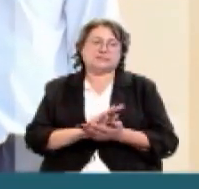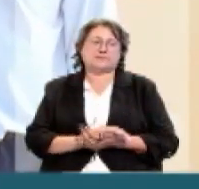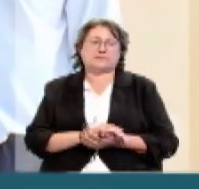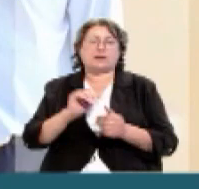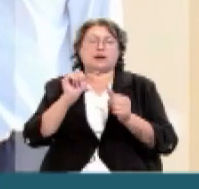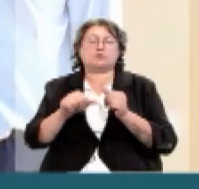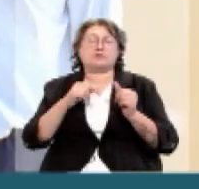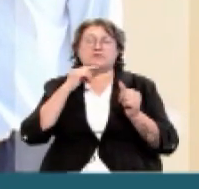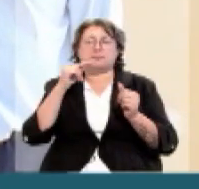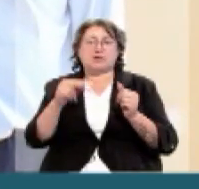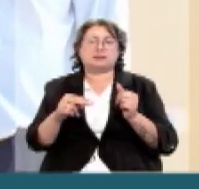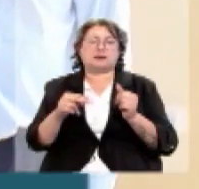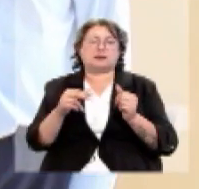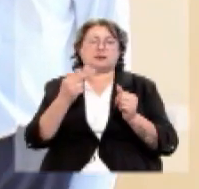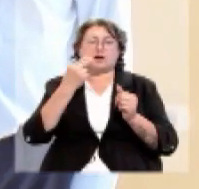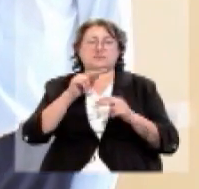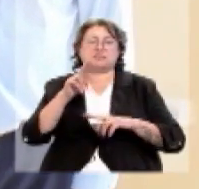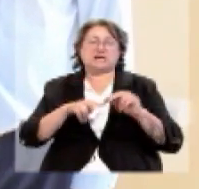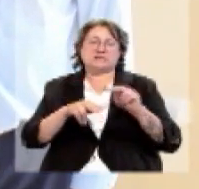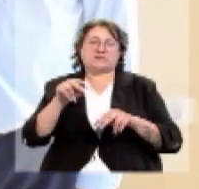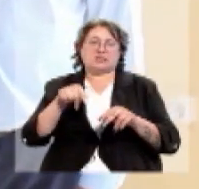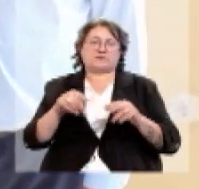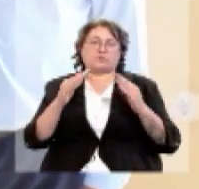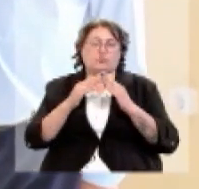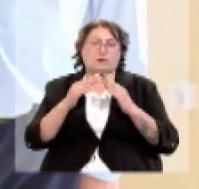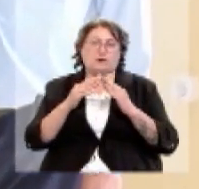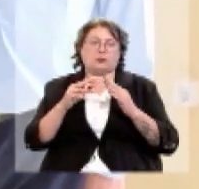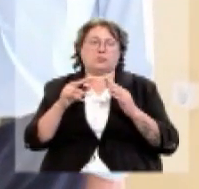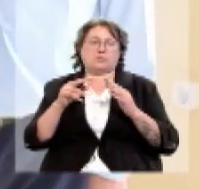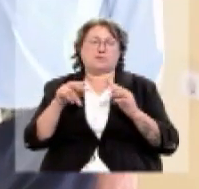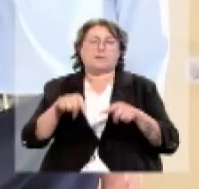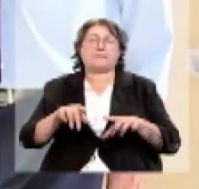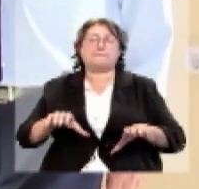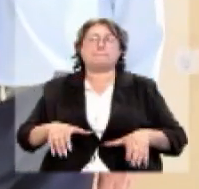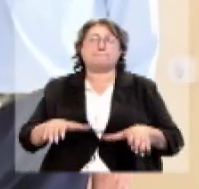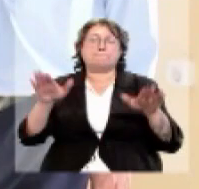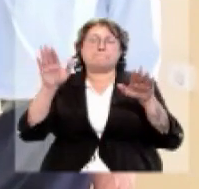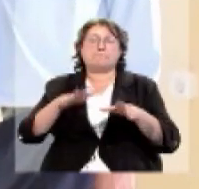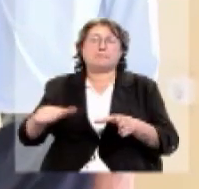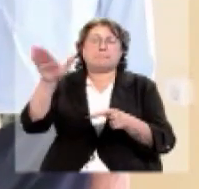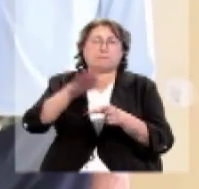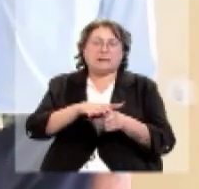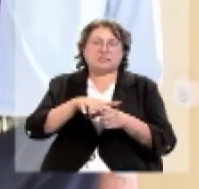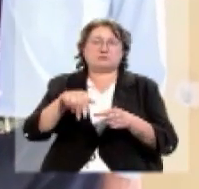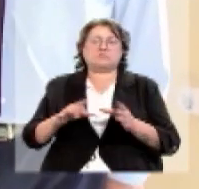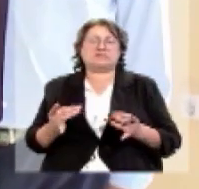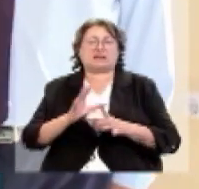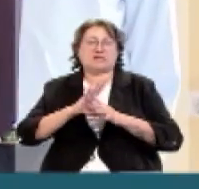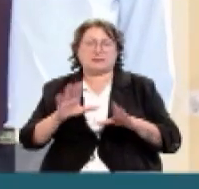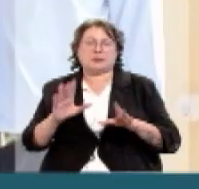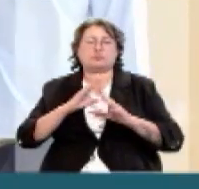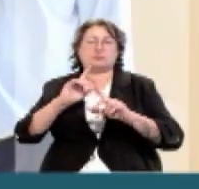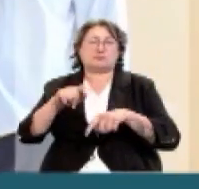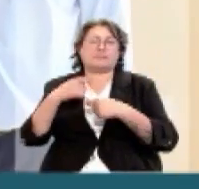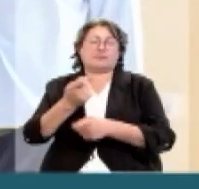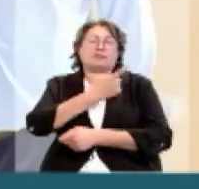Бұл үйдің құрылысының сапасына аса мән берілді. Еденді плиткалармен қаптадық. Новопокровка ауылына қызмет етуге келген мал дәрігерлеріне